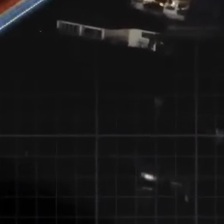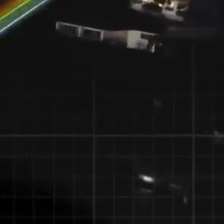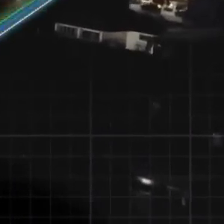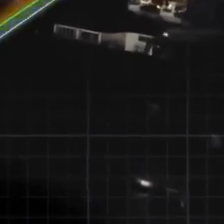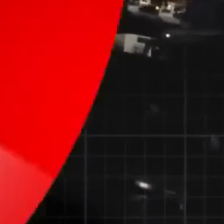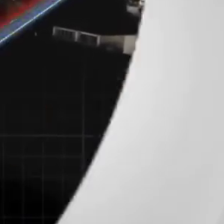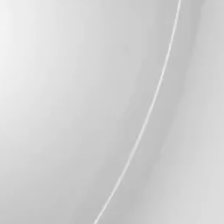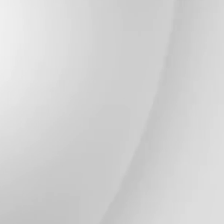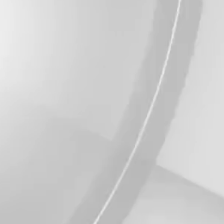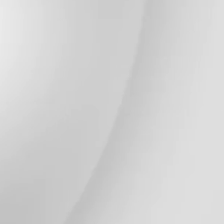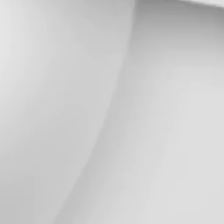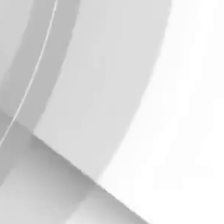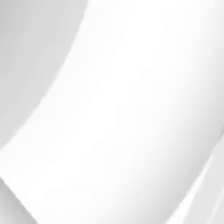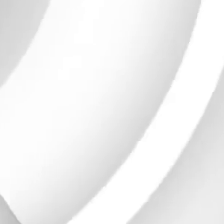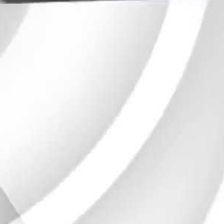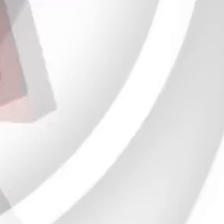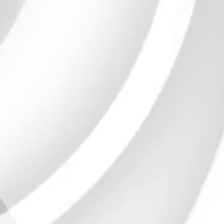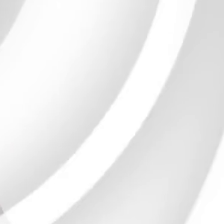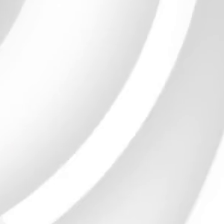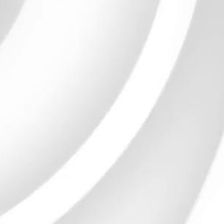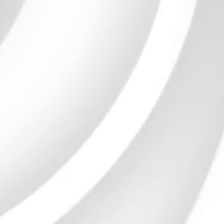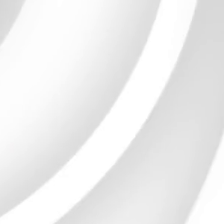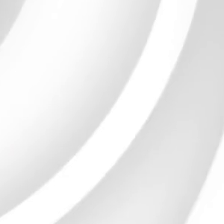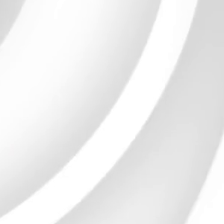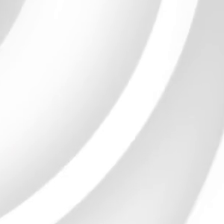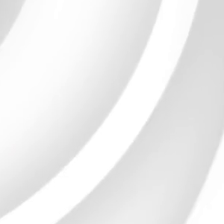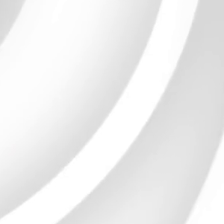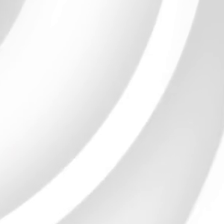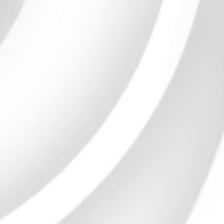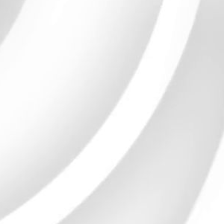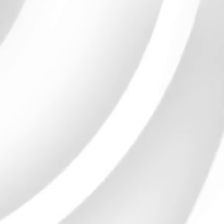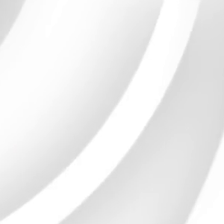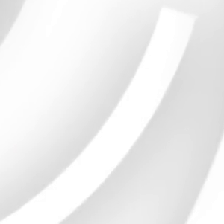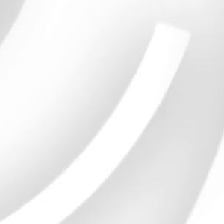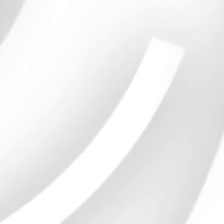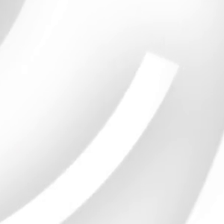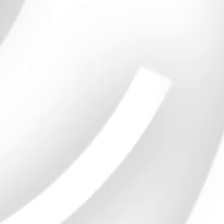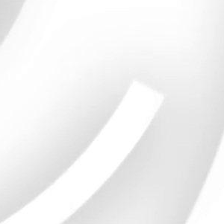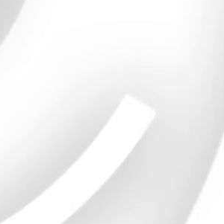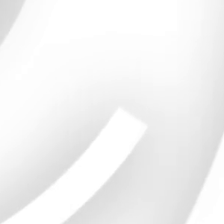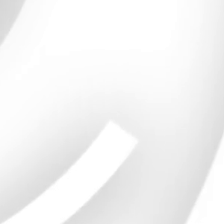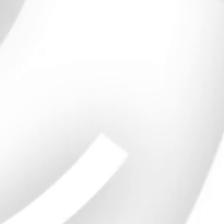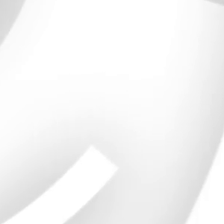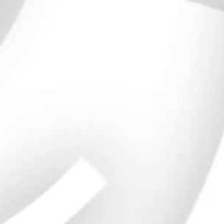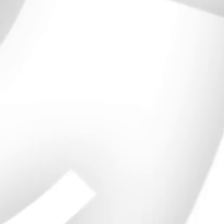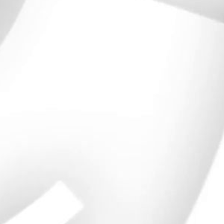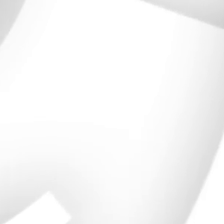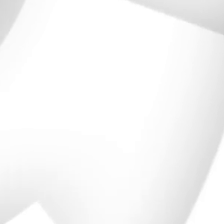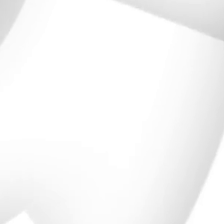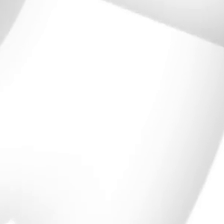Center Manila. Ito ang TV Patrol.